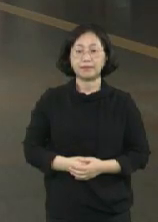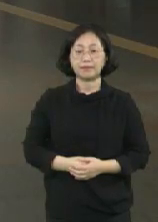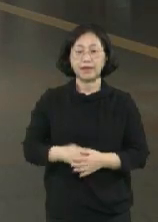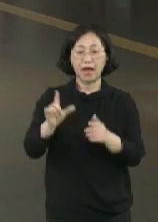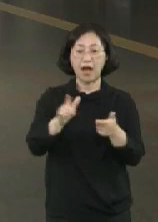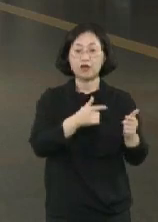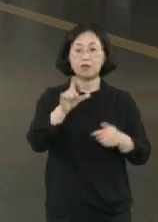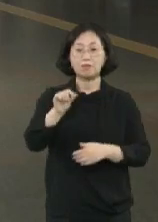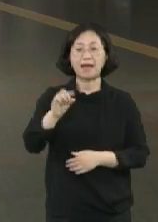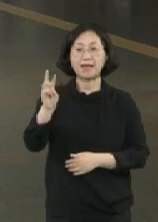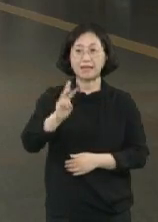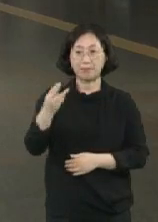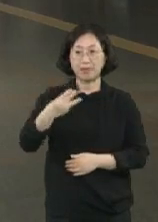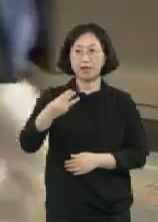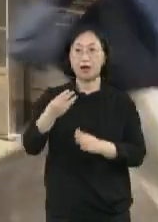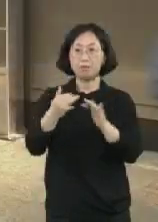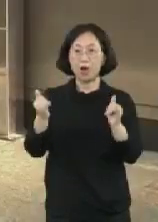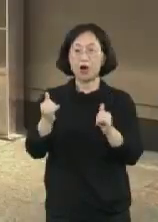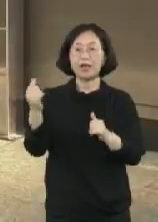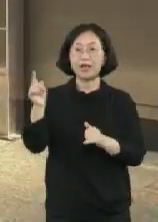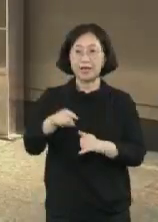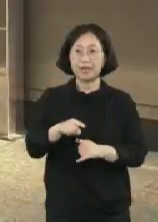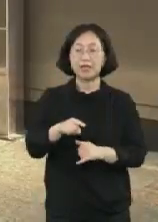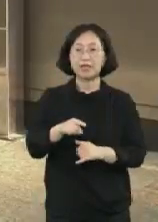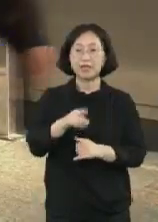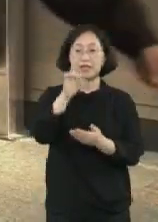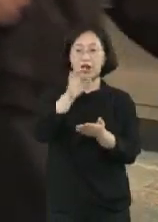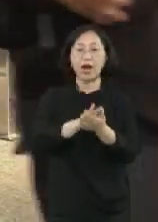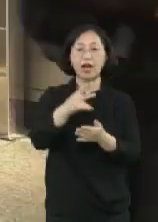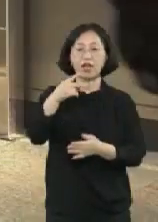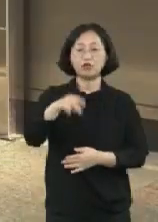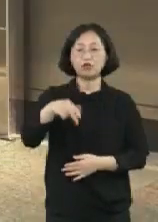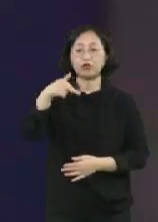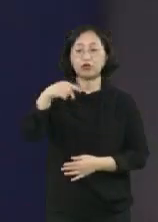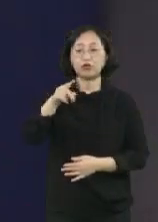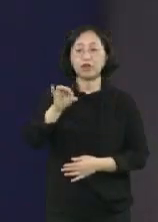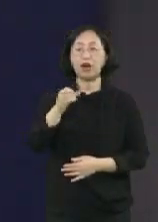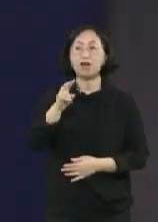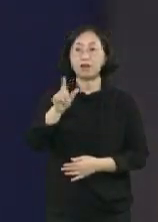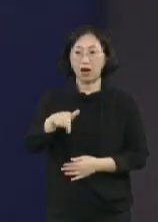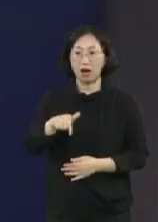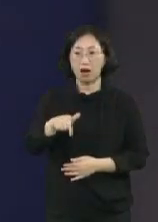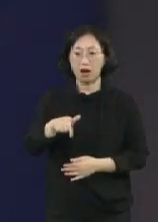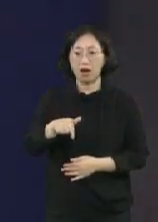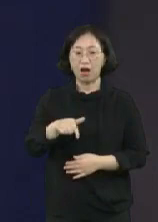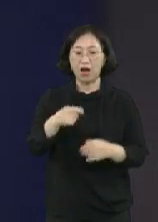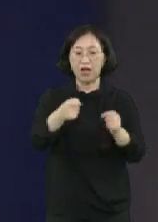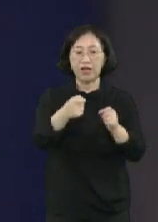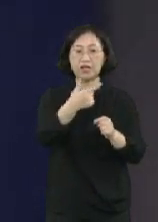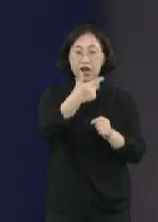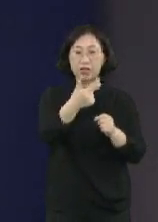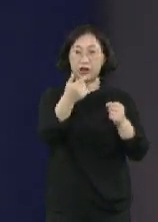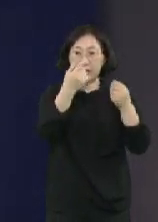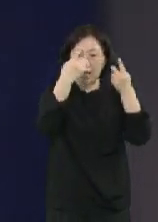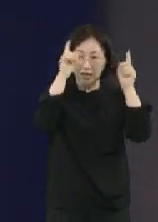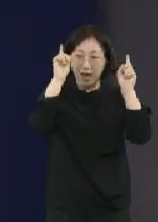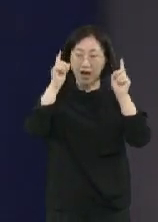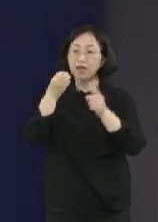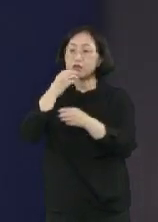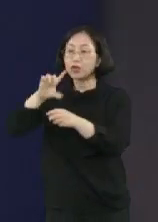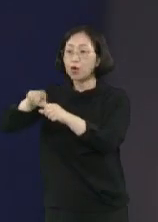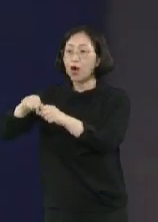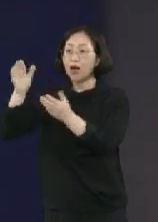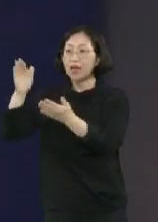하루 13,000명이 찾는 천안의 첫 수도권 전철역인 두정역입니다. 인근 6개 대학의 수도권 학생들이